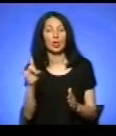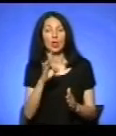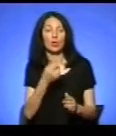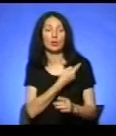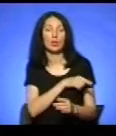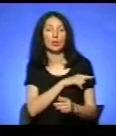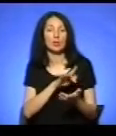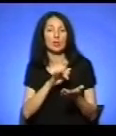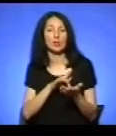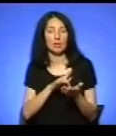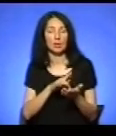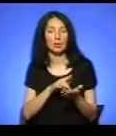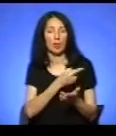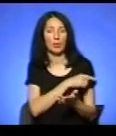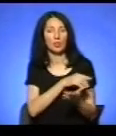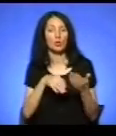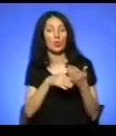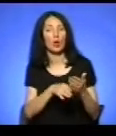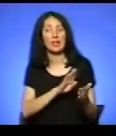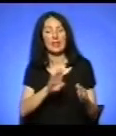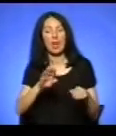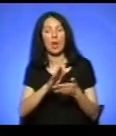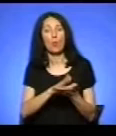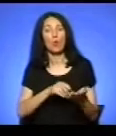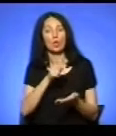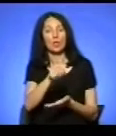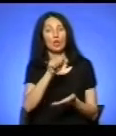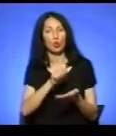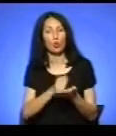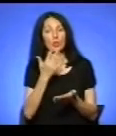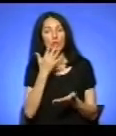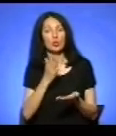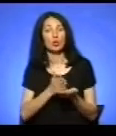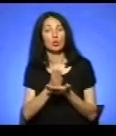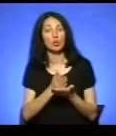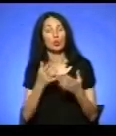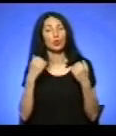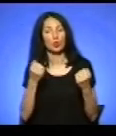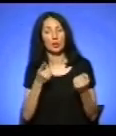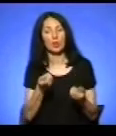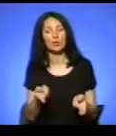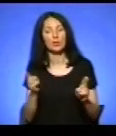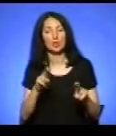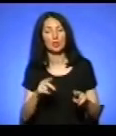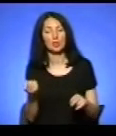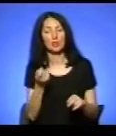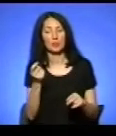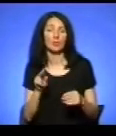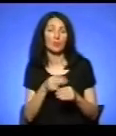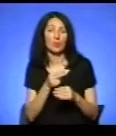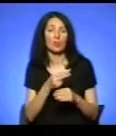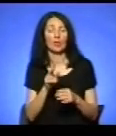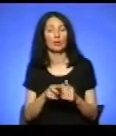допомоги не подали документи в Національну службу здоров'я. І там залишилися незначні нюанси. Я думаю, що